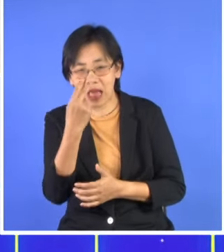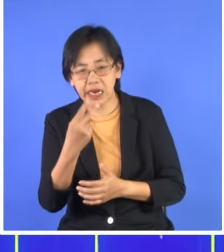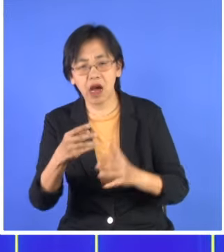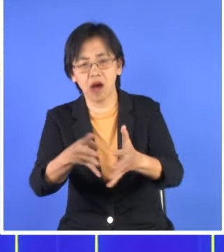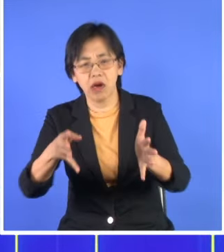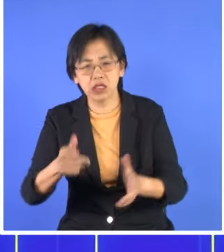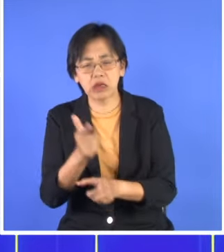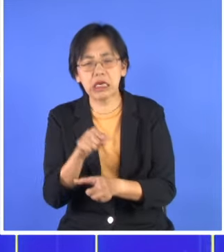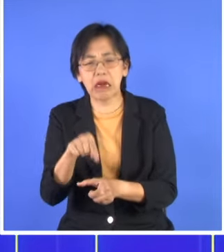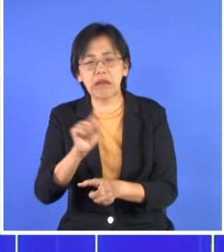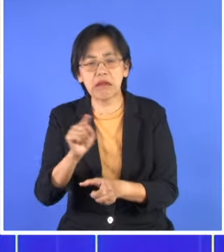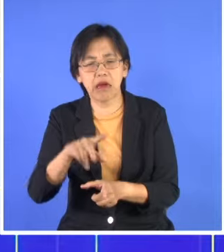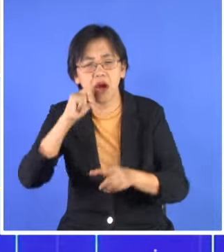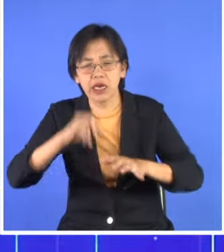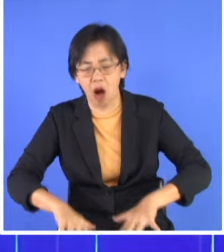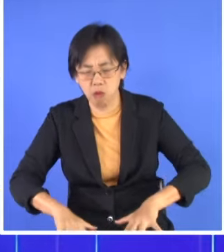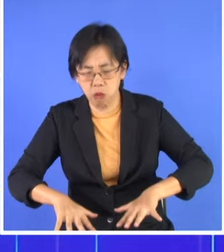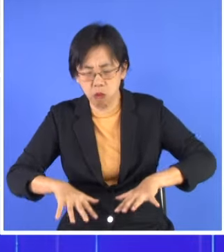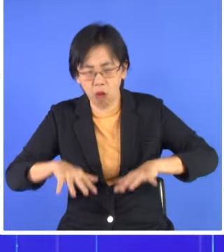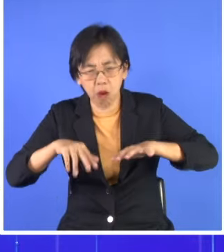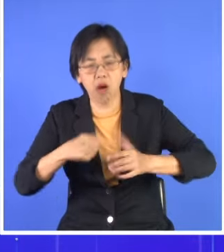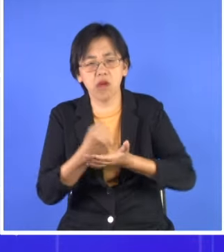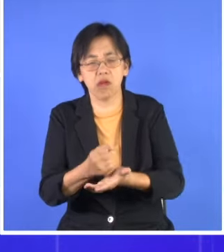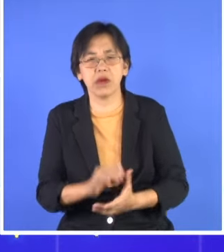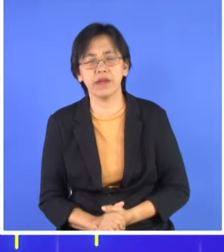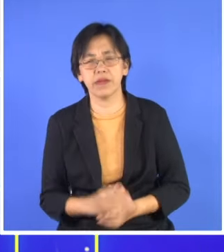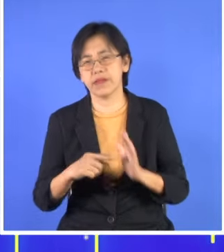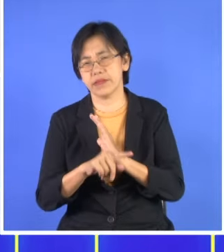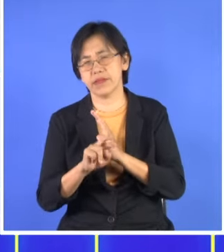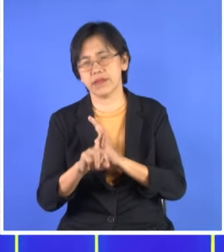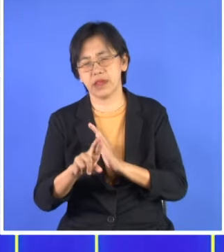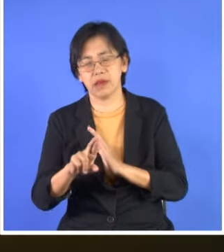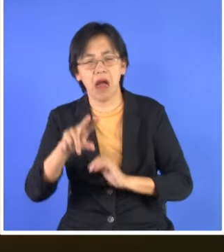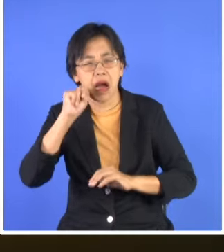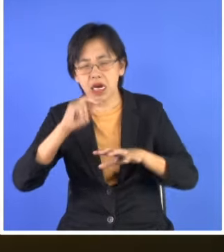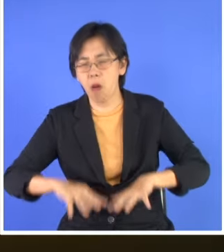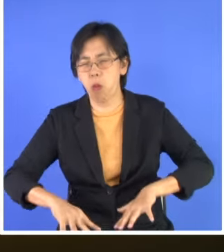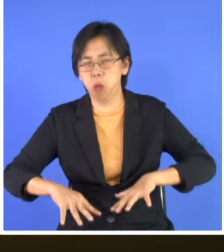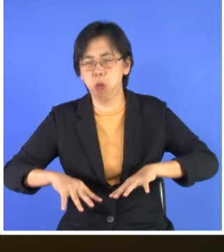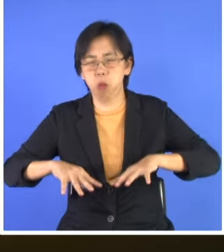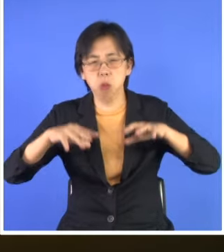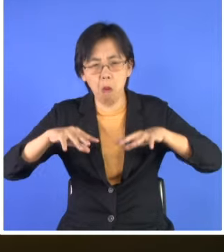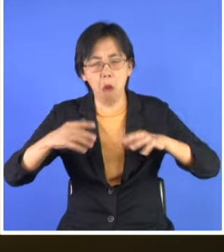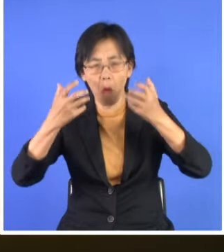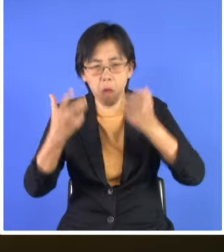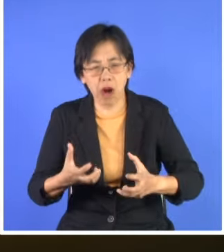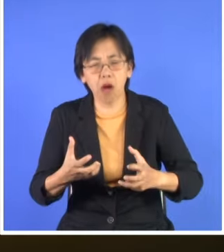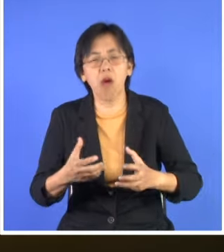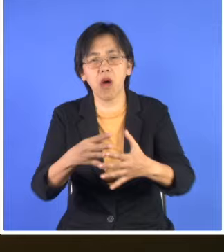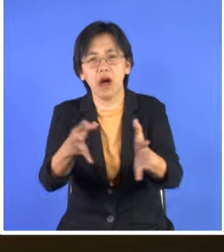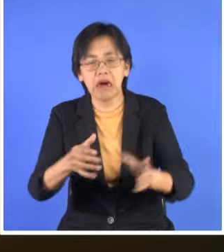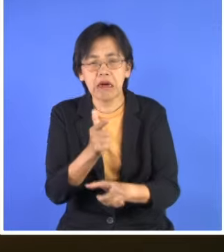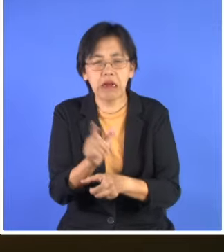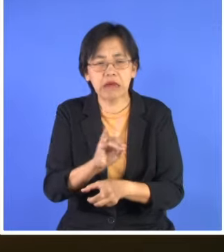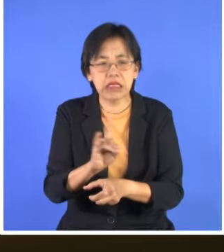อเนื่องมาจากว่าถูกน้ำท่วมอ้าดูนะครับเนื่องจากว่าที่จังหวัดตราชเนี่ยนะครับถูกน้ำท่วมอย่างหนักเลยอย่างที่บอกว่าฟาร์มสัตว์ต่างๆเนี่ยเมื่อ